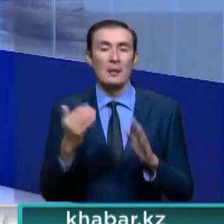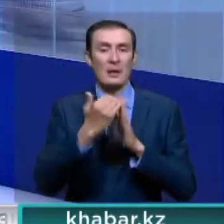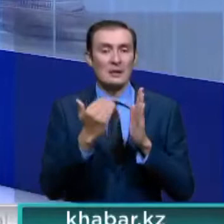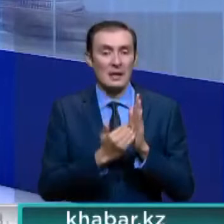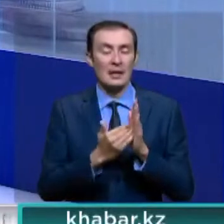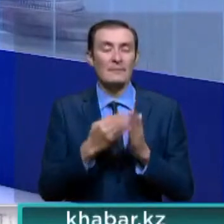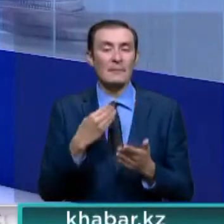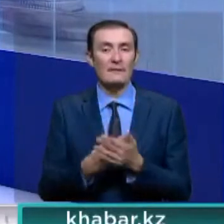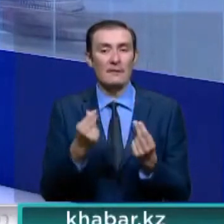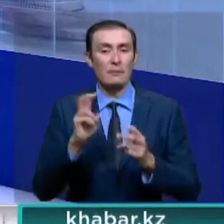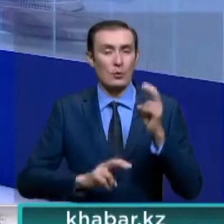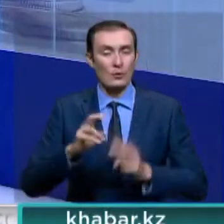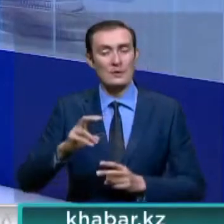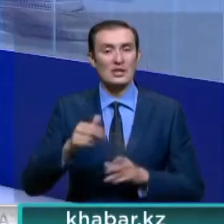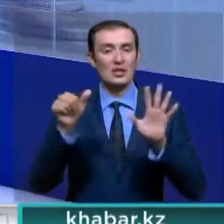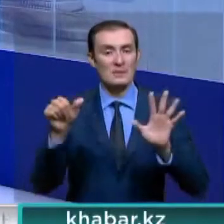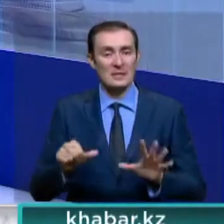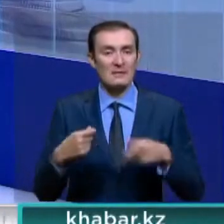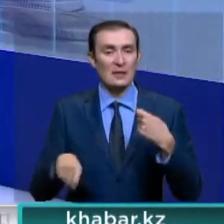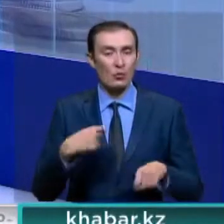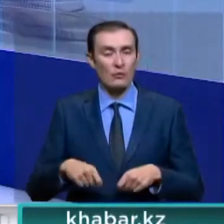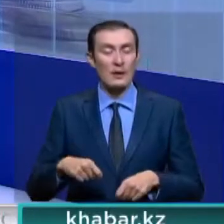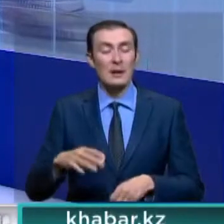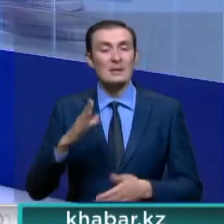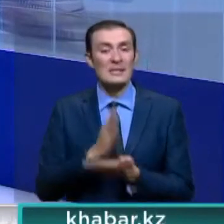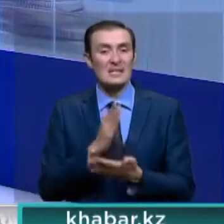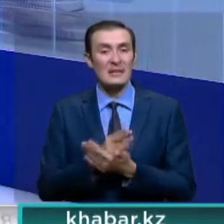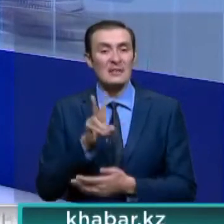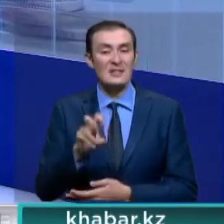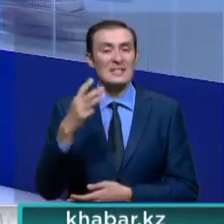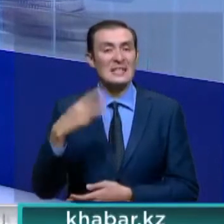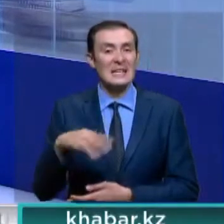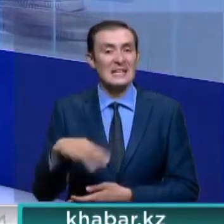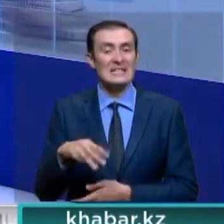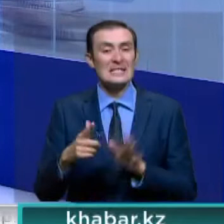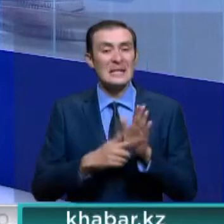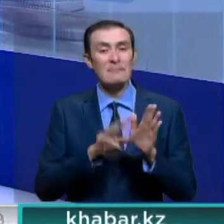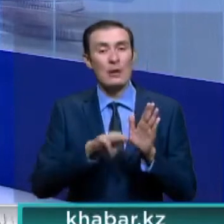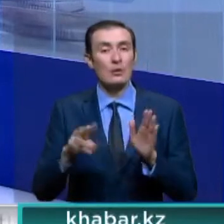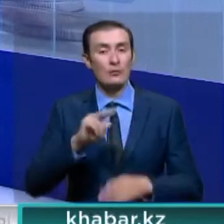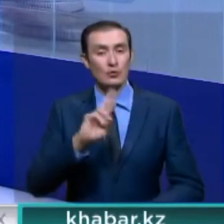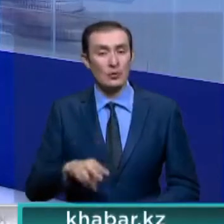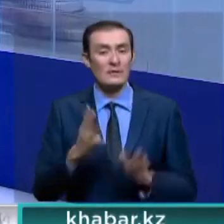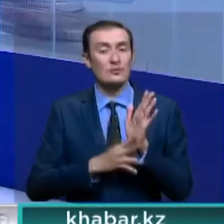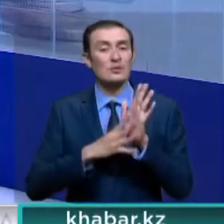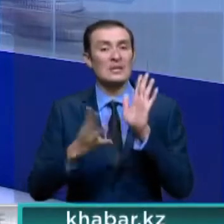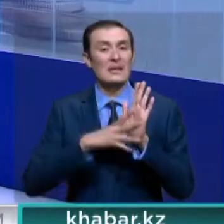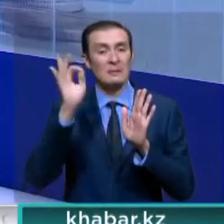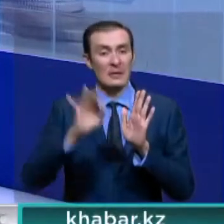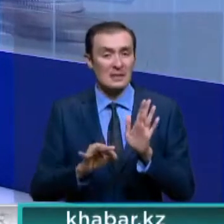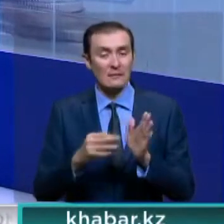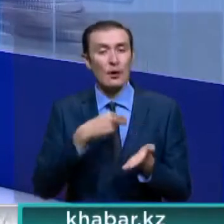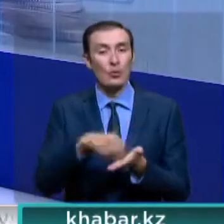портала Afinprom.kz, за первое полугодие товарооборот между странами составил 237 миллионов долларов. 99%